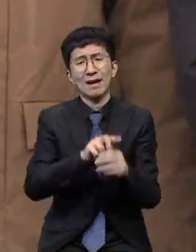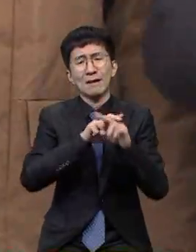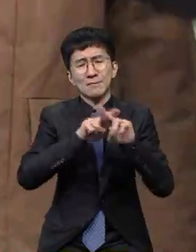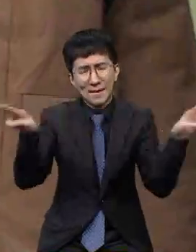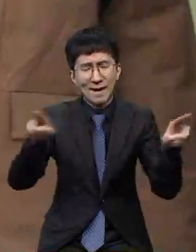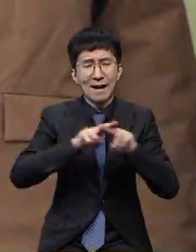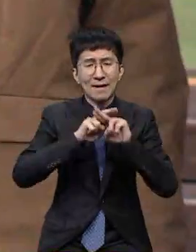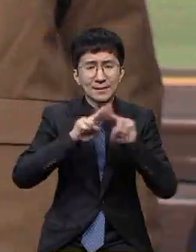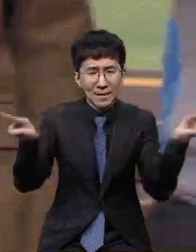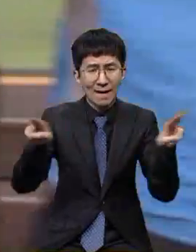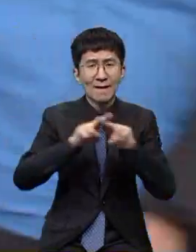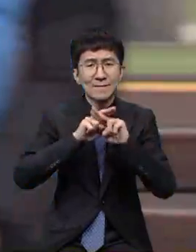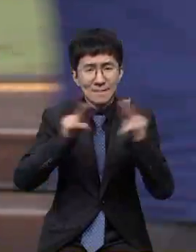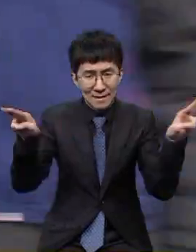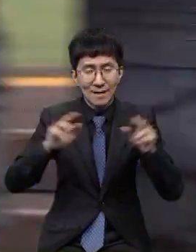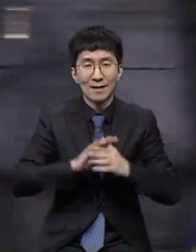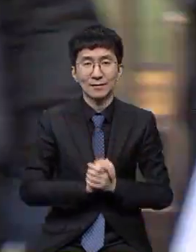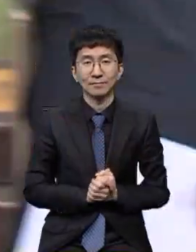철회하라.